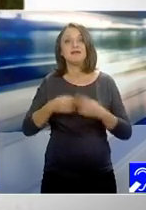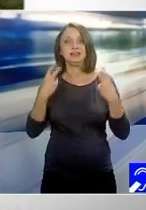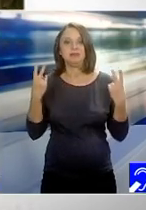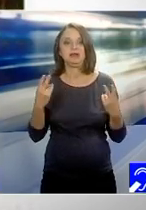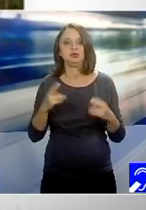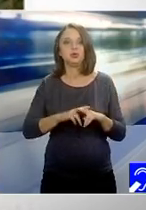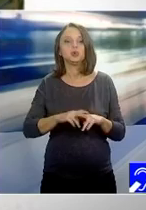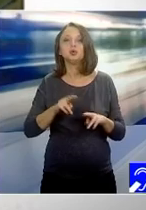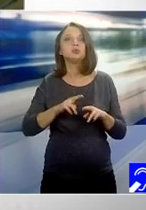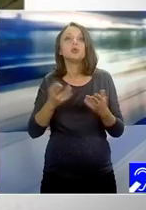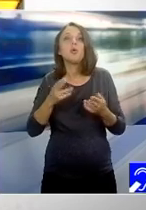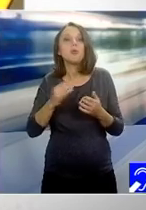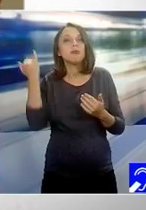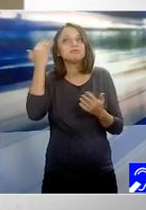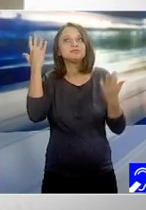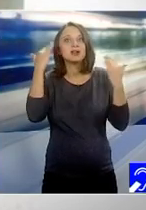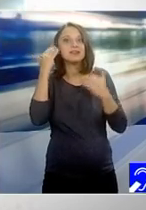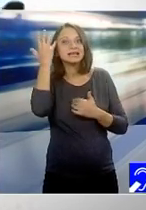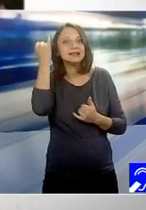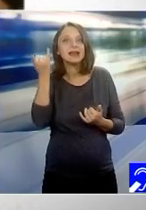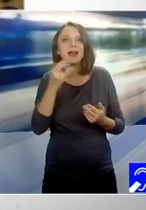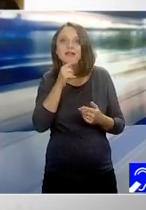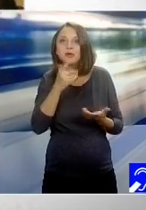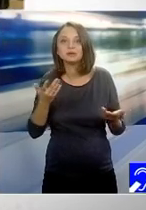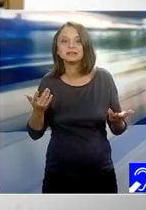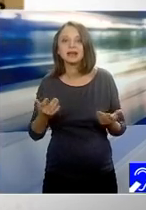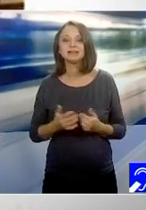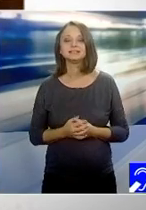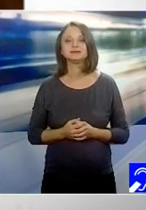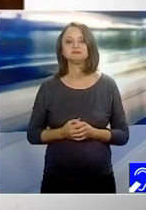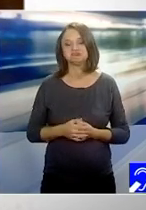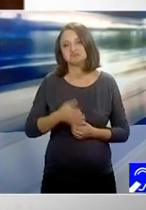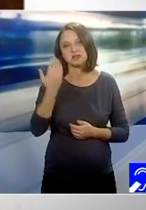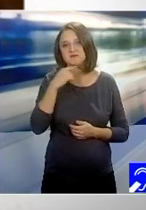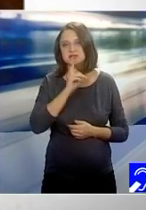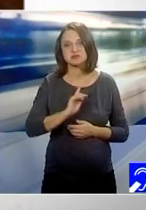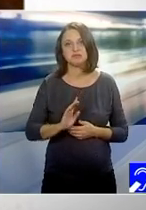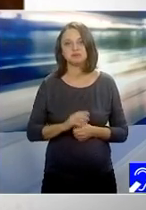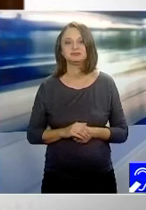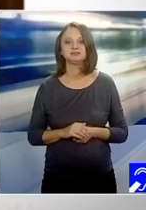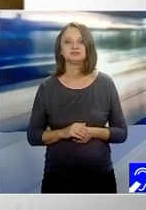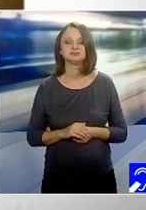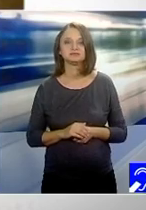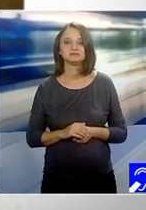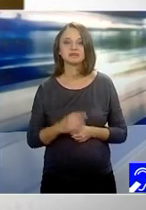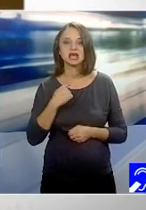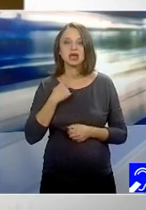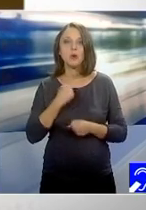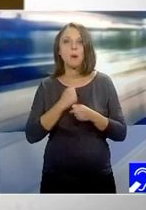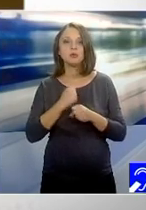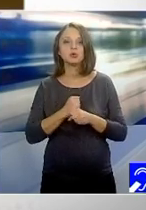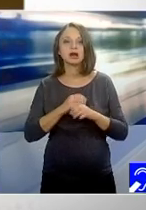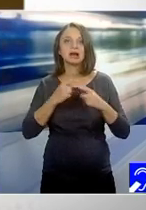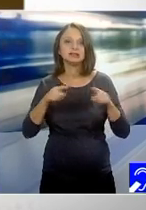ideea să organizezi Atypic Beauty? Păi ideea a venit simplu. Am tot lucrat prin